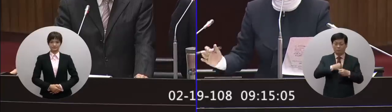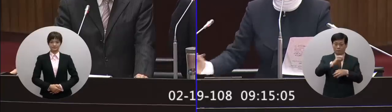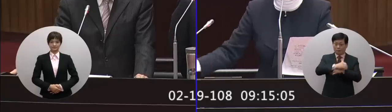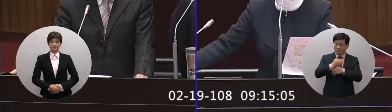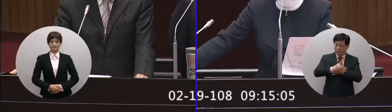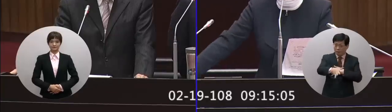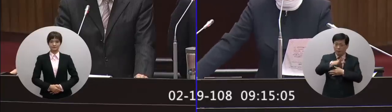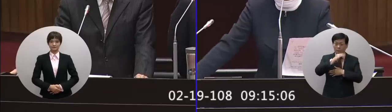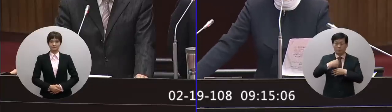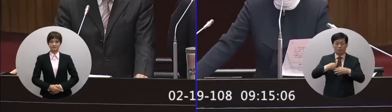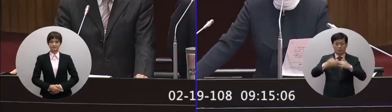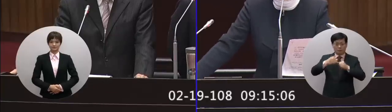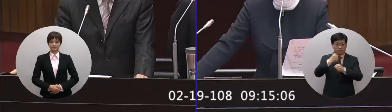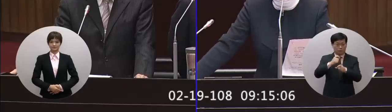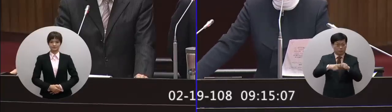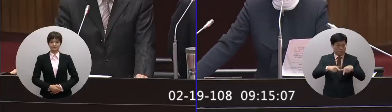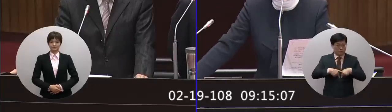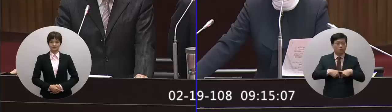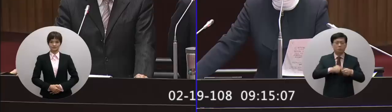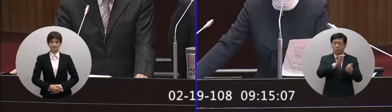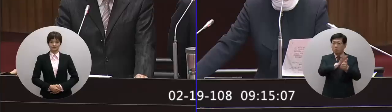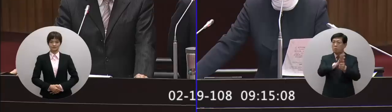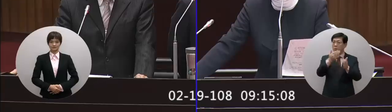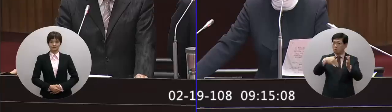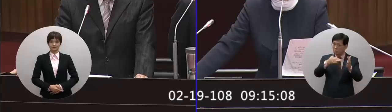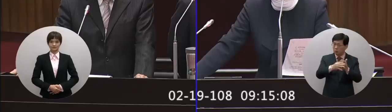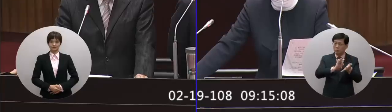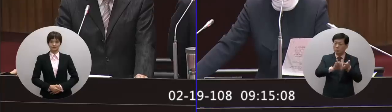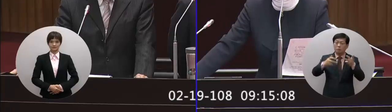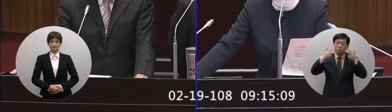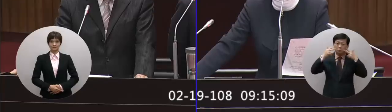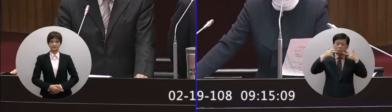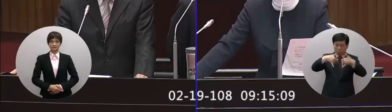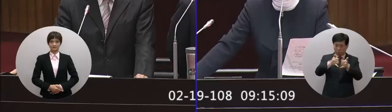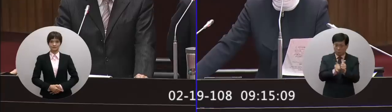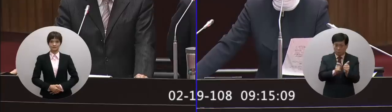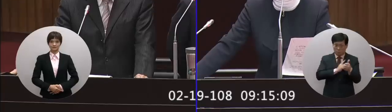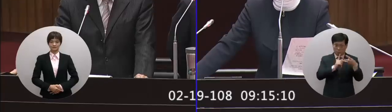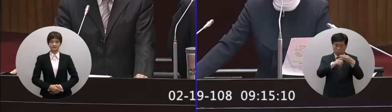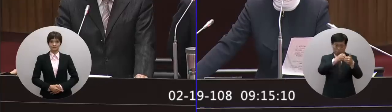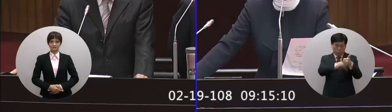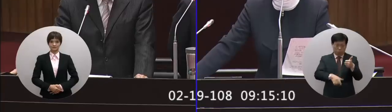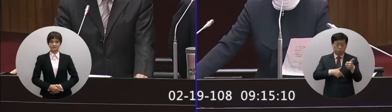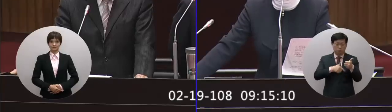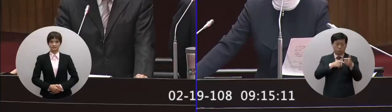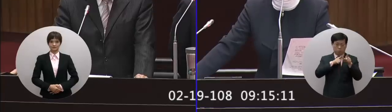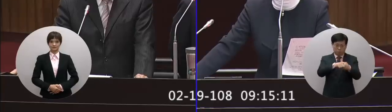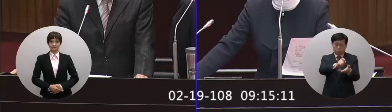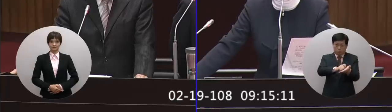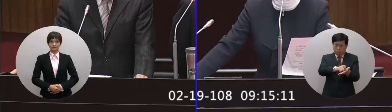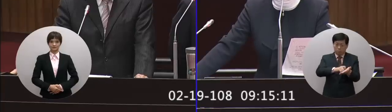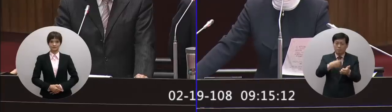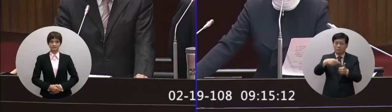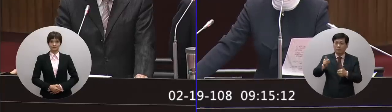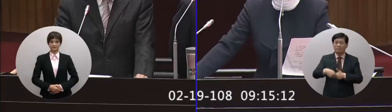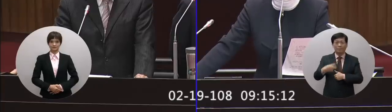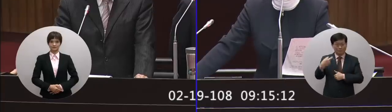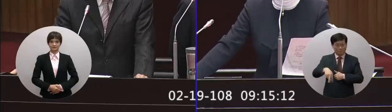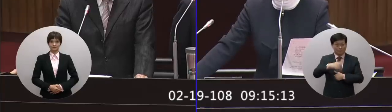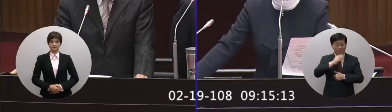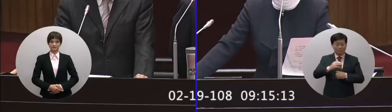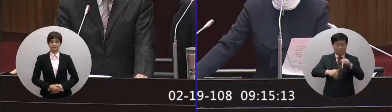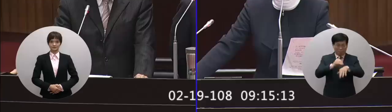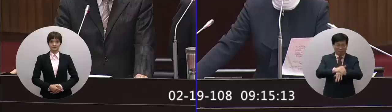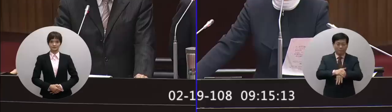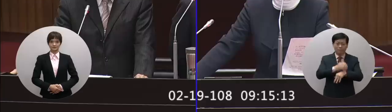程发展协作中心，协助了学校以民族主体系开发课程跟教材。最后完成了本席要求